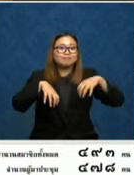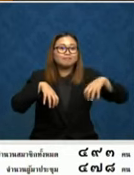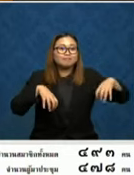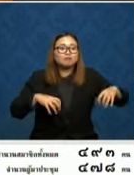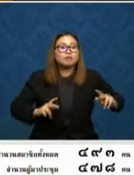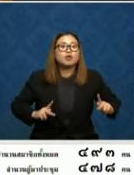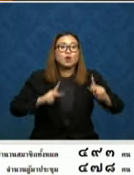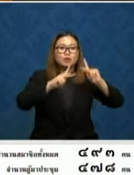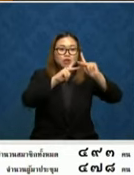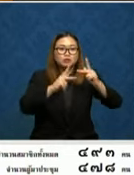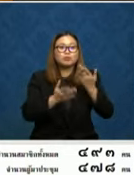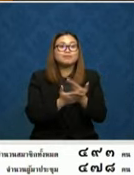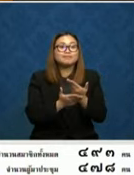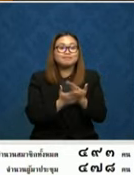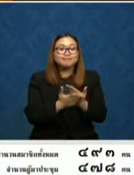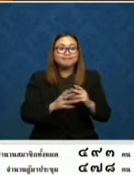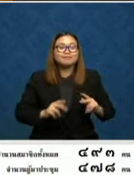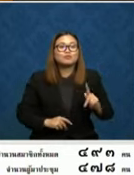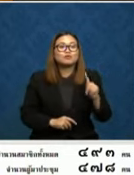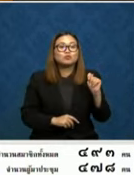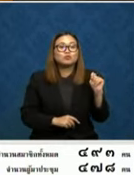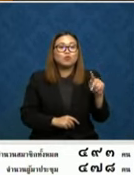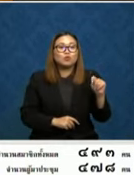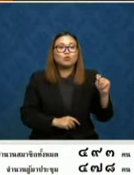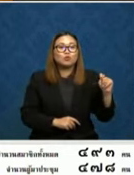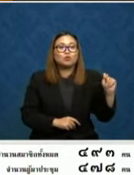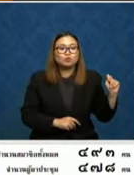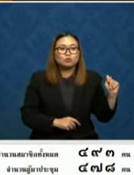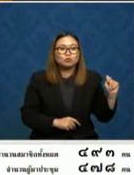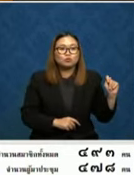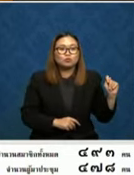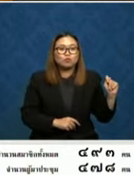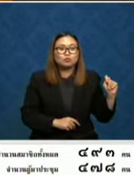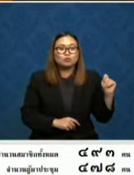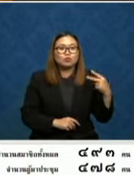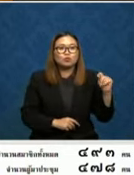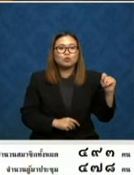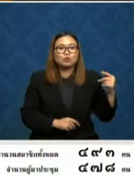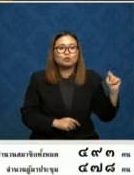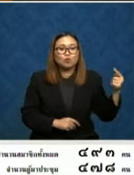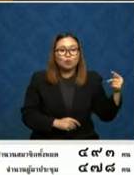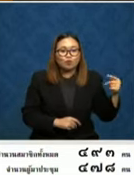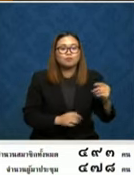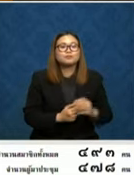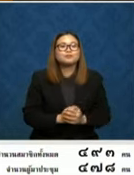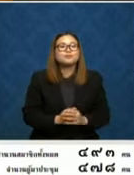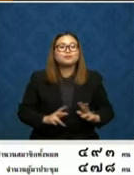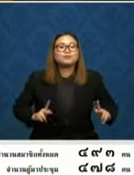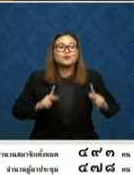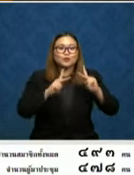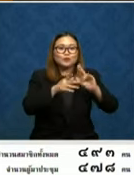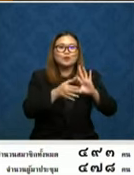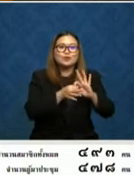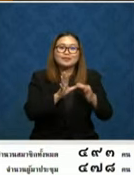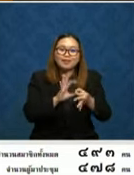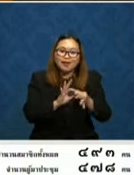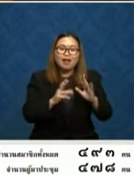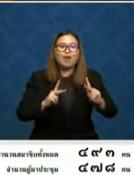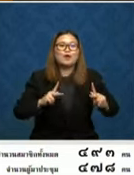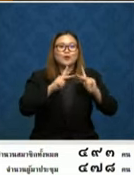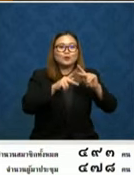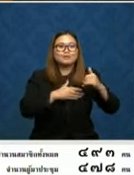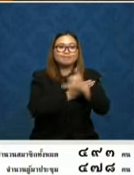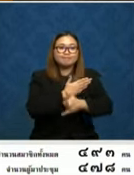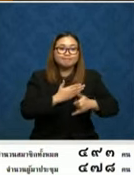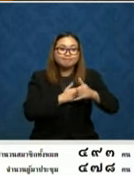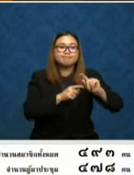ณิชย์เช่นกกท.การท่องเที่ยวการกีฬาแห่งประเทศไทยก็ตามนะครับและกระทรวงต่างประเทศนะครับต้องเรียนด้วย